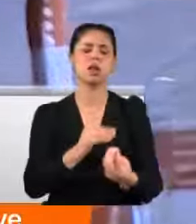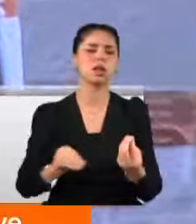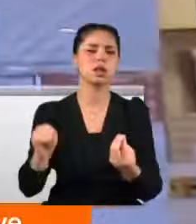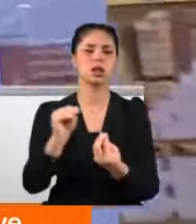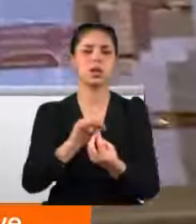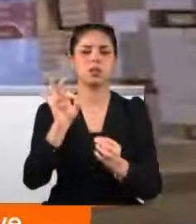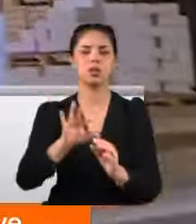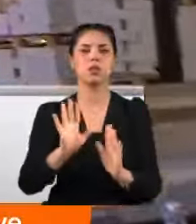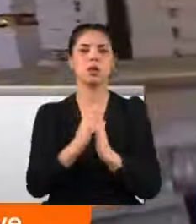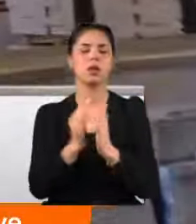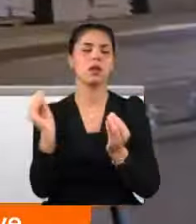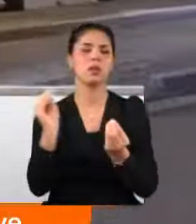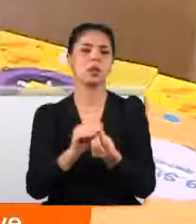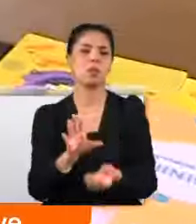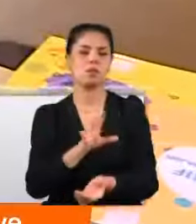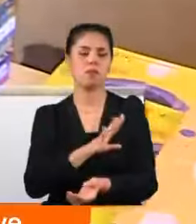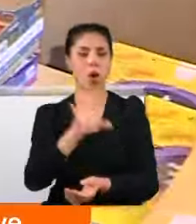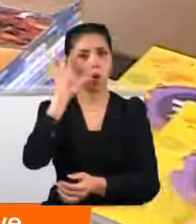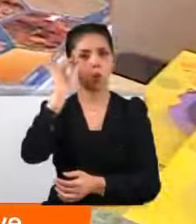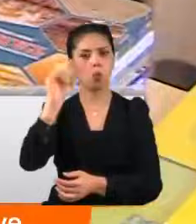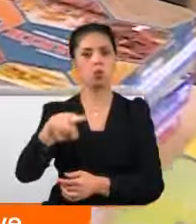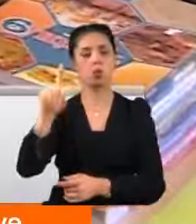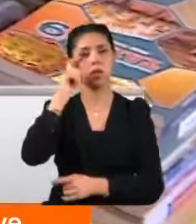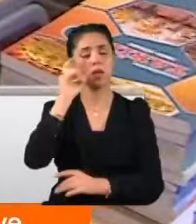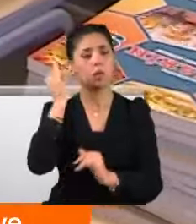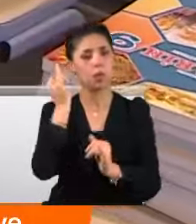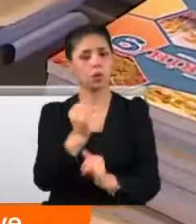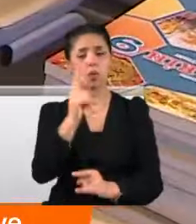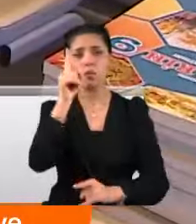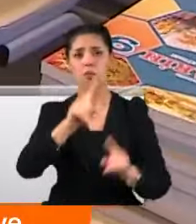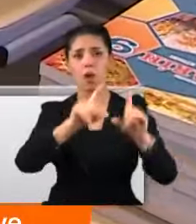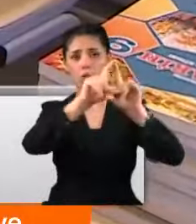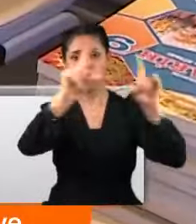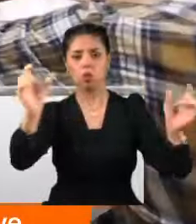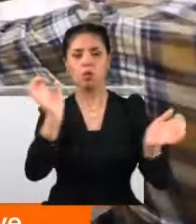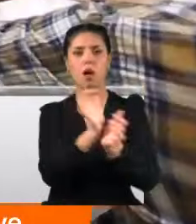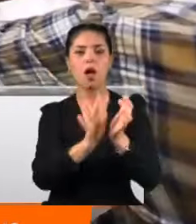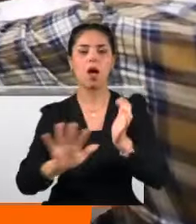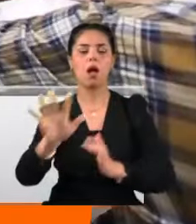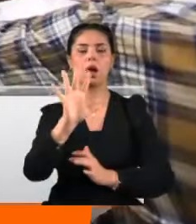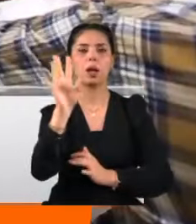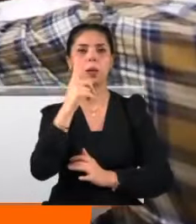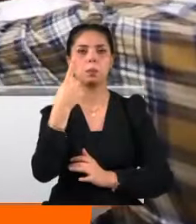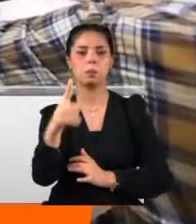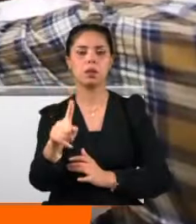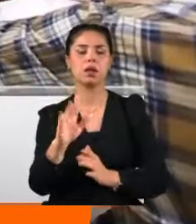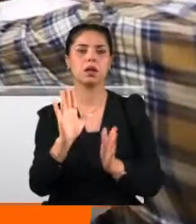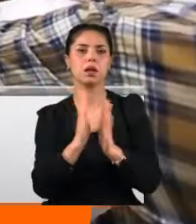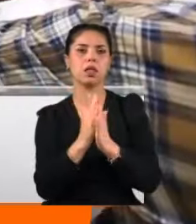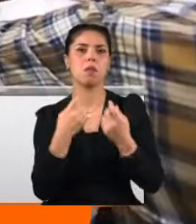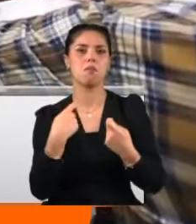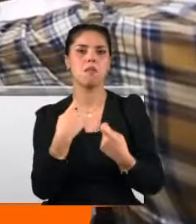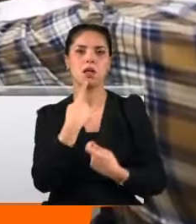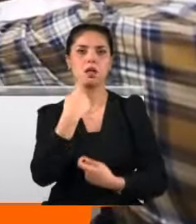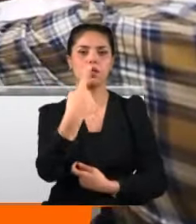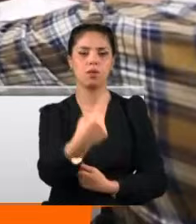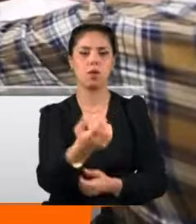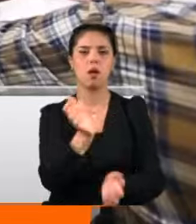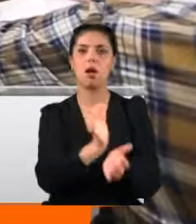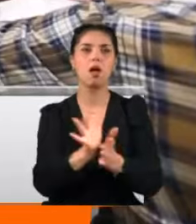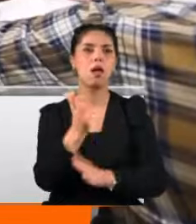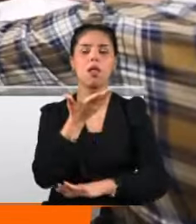sıra kitaplara geldi. Uzmanların tahmini korkutucu. Bazı kurumlar velilere 40 bin lira fatura çıkarmaya hazırlanıyor.